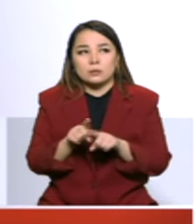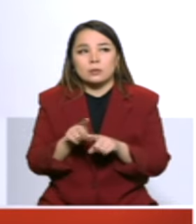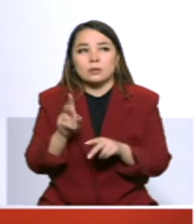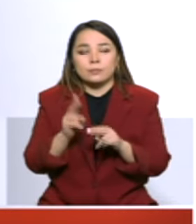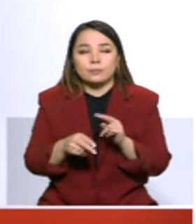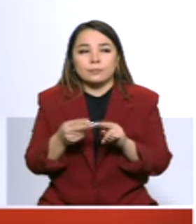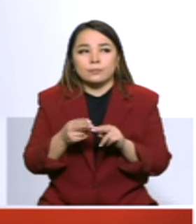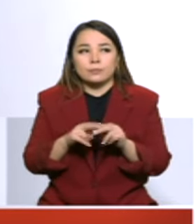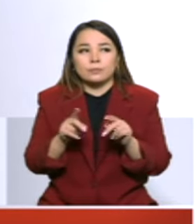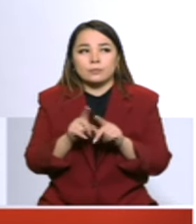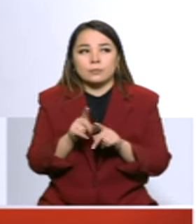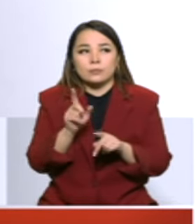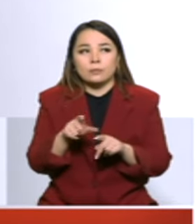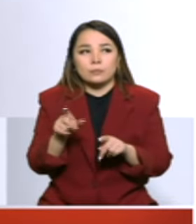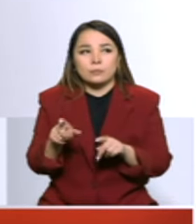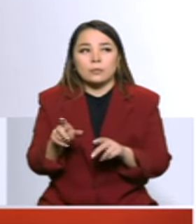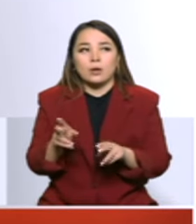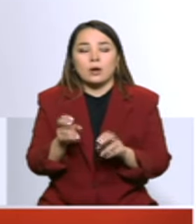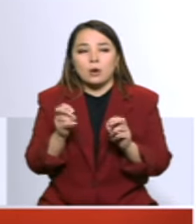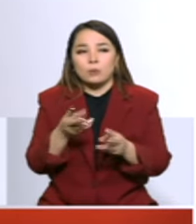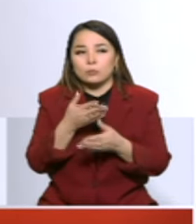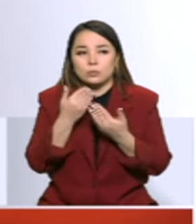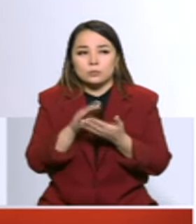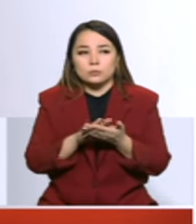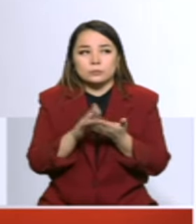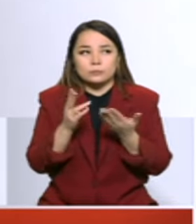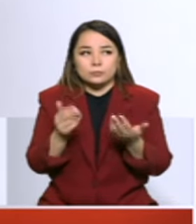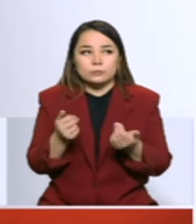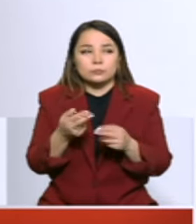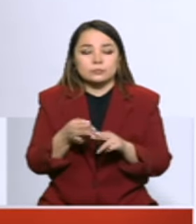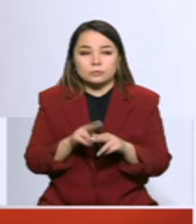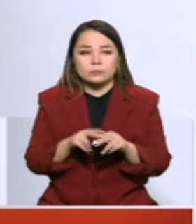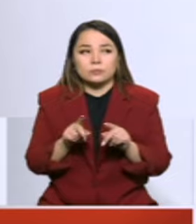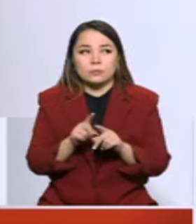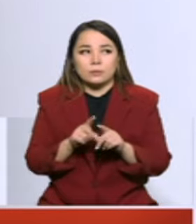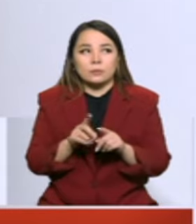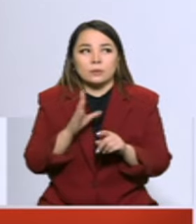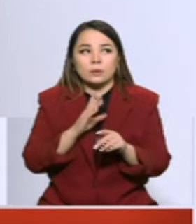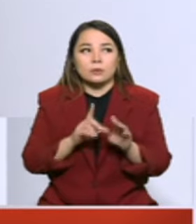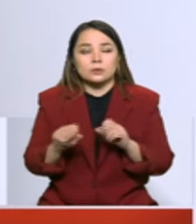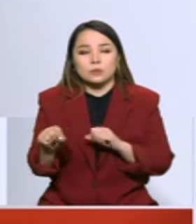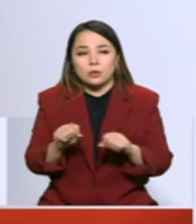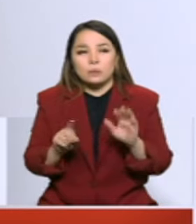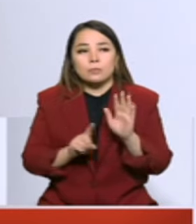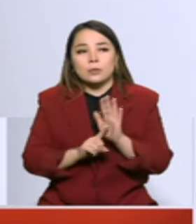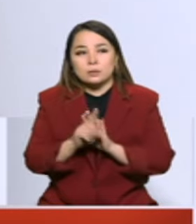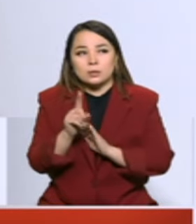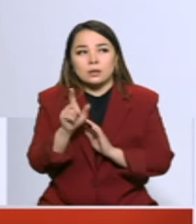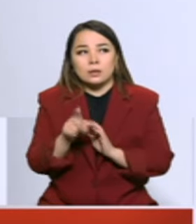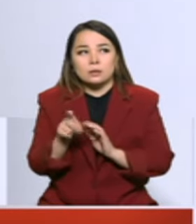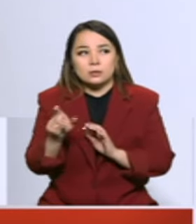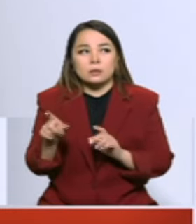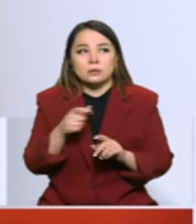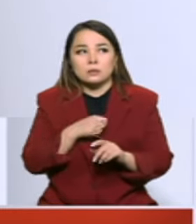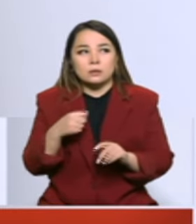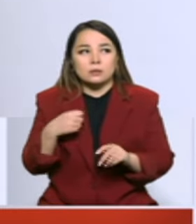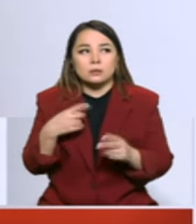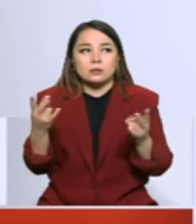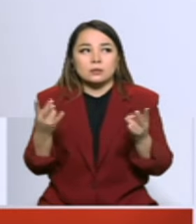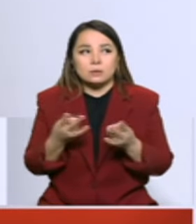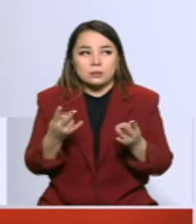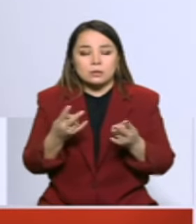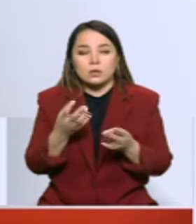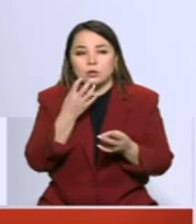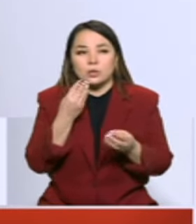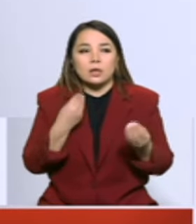егер адам далаға шықса, ешқандай қауіп жоқ, иә? Ешқандай қауіп жоқ. Дүмпу басылғаннан кейін адамдар өздеріне керекті